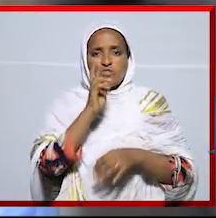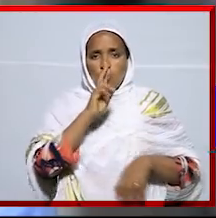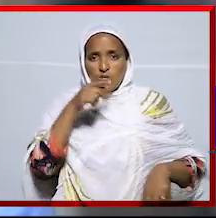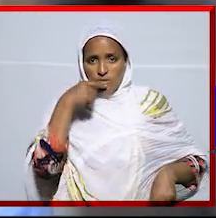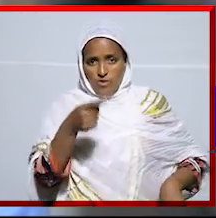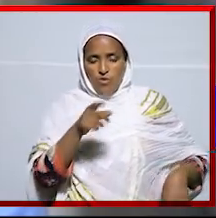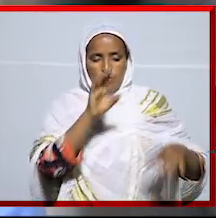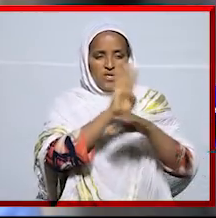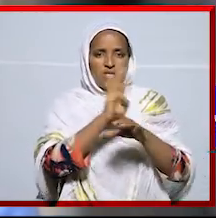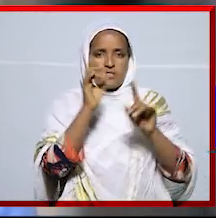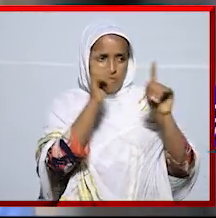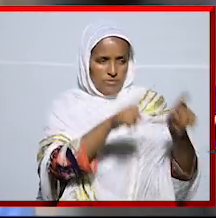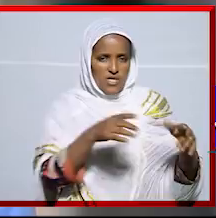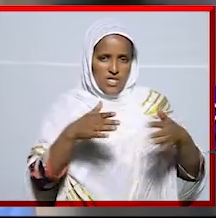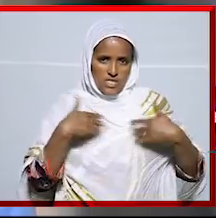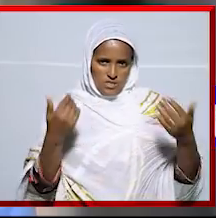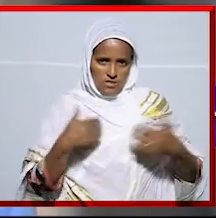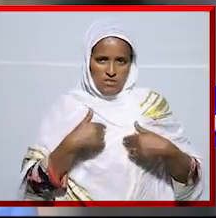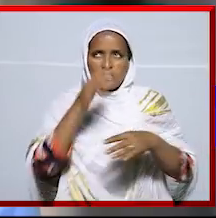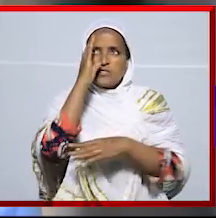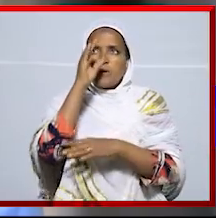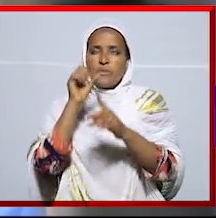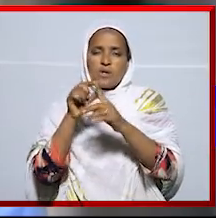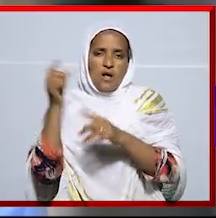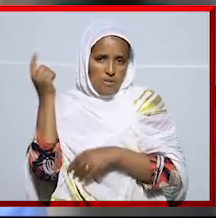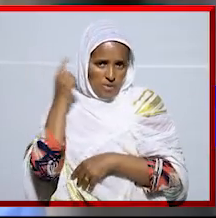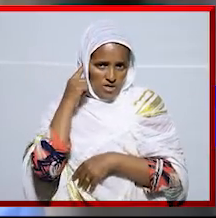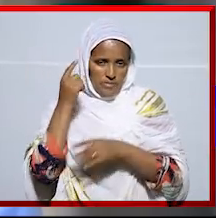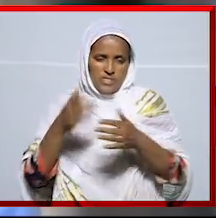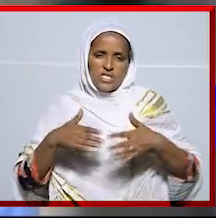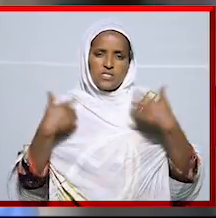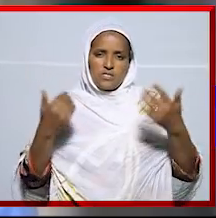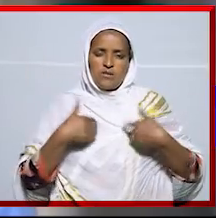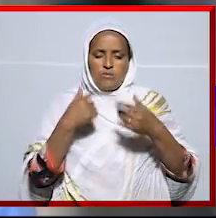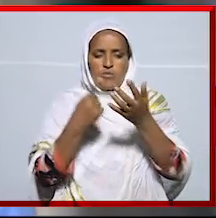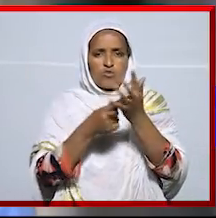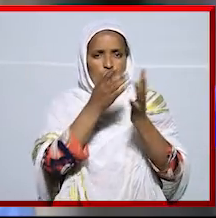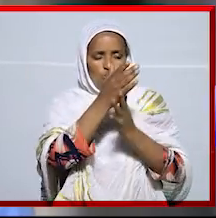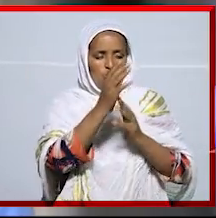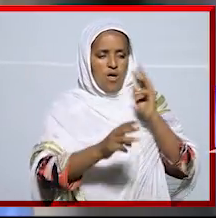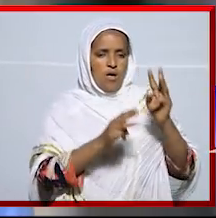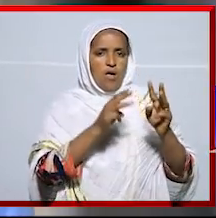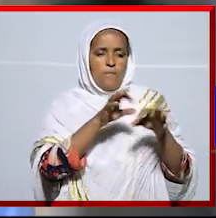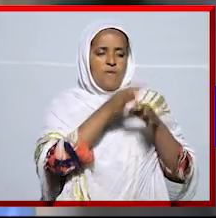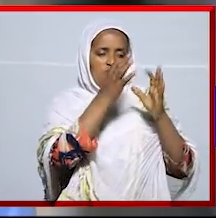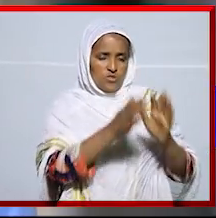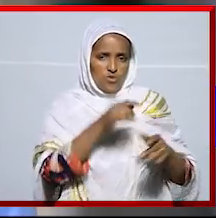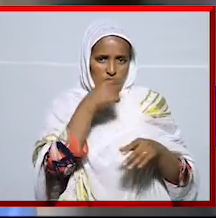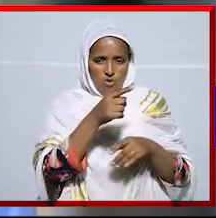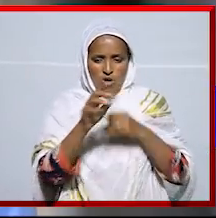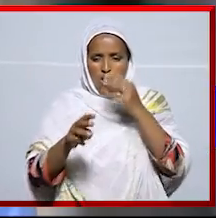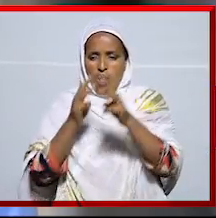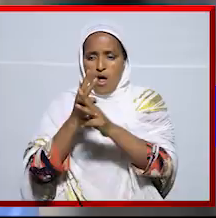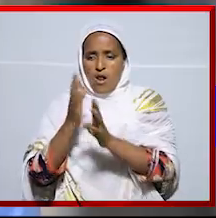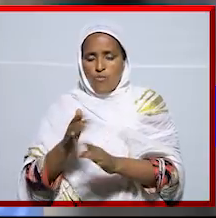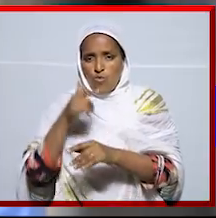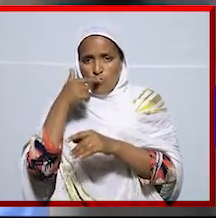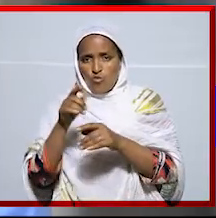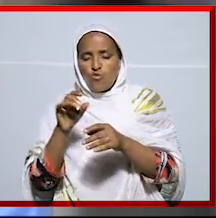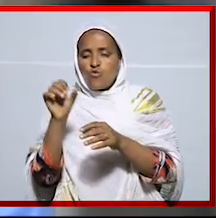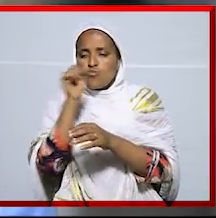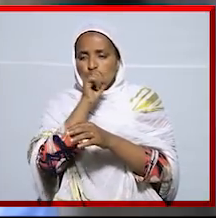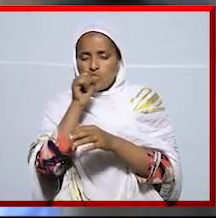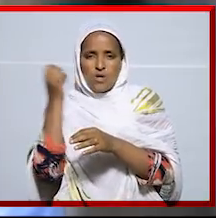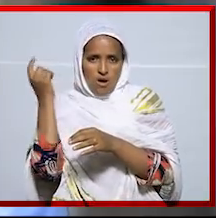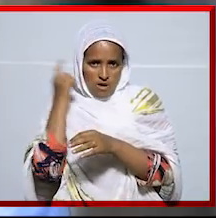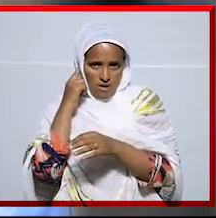እኔ መንፈሳዊ ነኝ የምለው ቤተክርስቲያን መምጣት ደስ ይለኛል፣ የእግዚአብሔርን ቃል ማዳመጥ ደስ ይለኛል። በሱ በኩል ዓለማዊ መንፈሳዊ ነኝ እላለሁ። ዓለማዊ